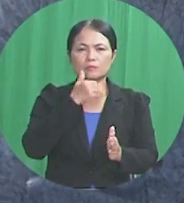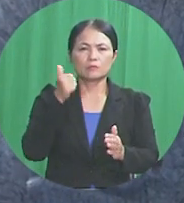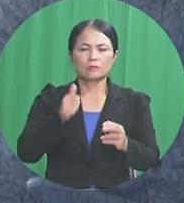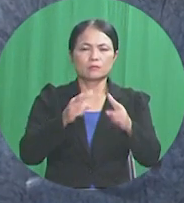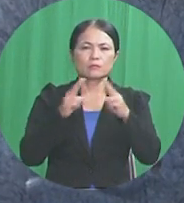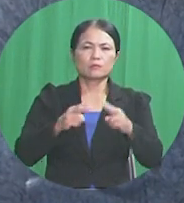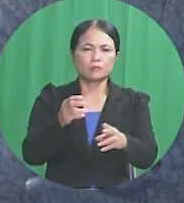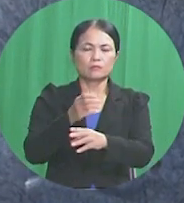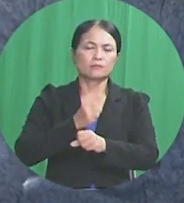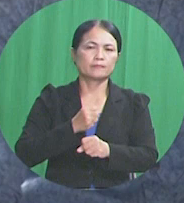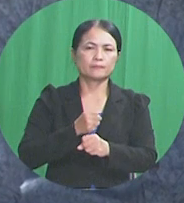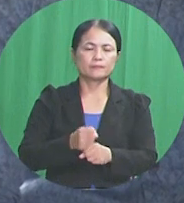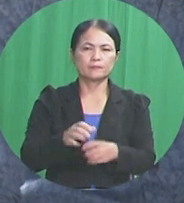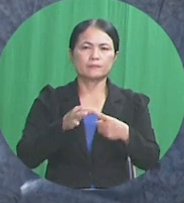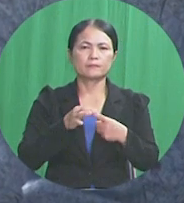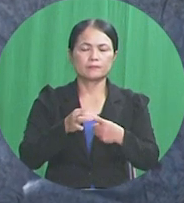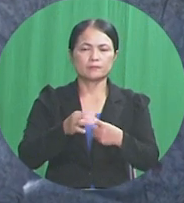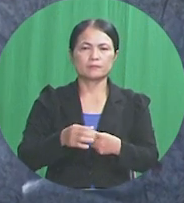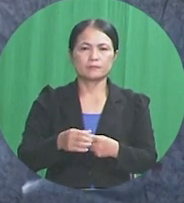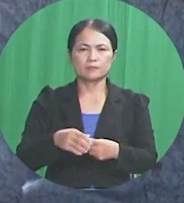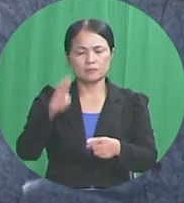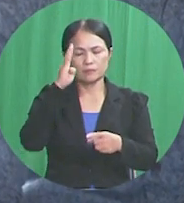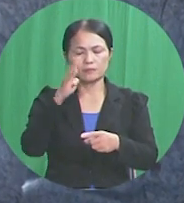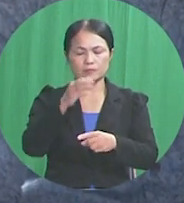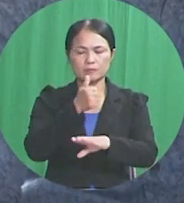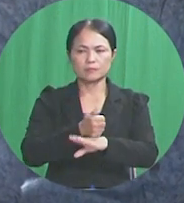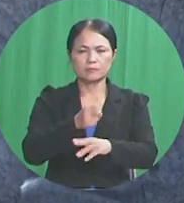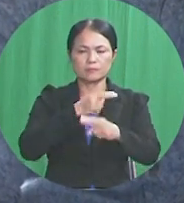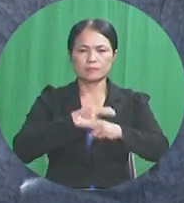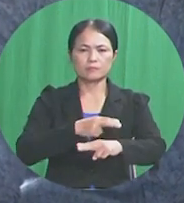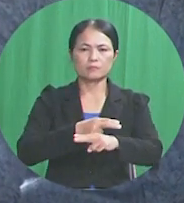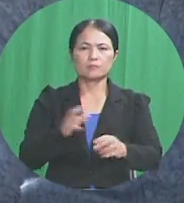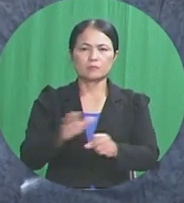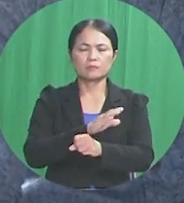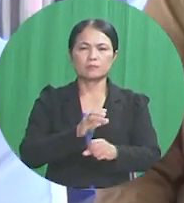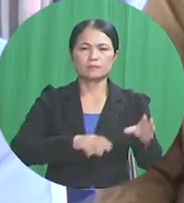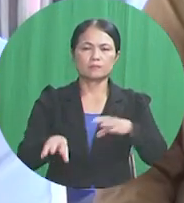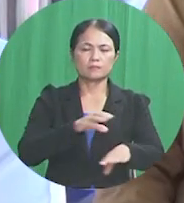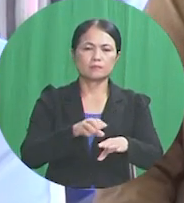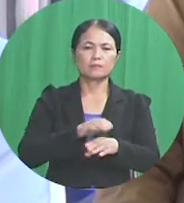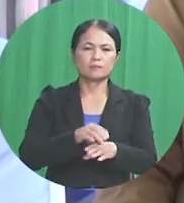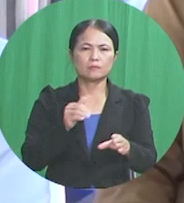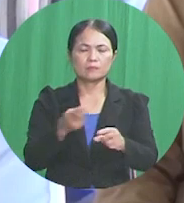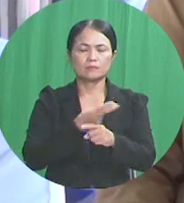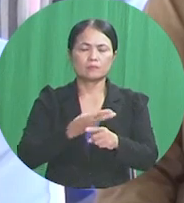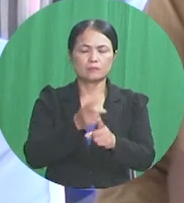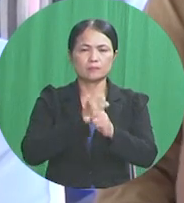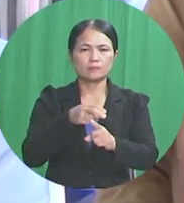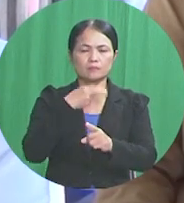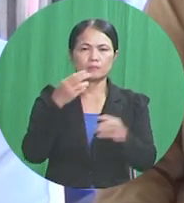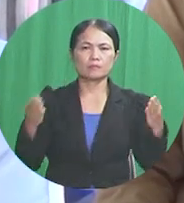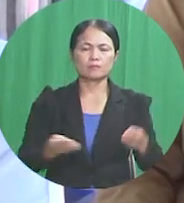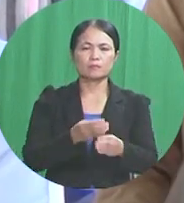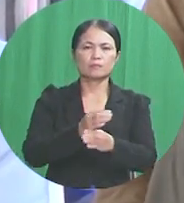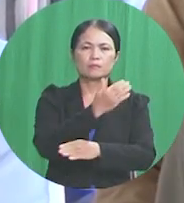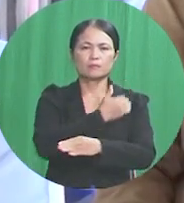จำปูกำลังกองตัวปิเศษกองกำลังในบัญชีการทานอังกฤษได้บานบำเพ็ญยางสกรรมเนื้อขนมกาอนุวัตตามอนุสาห์นายน้